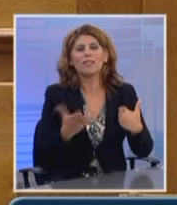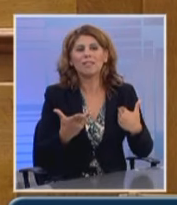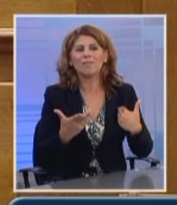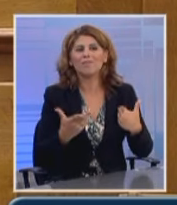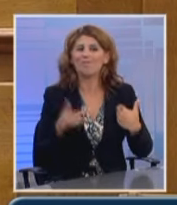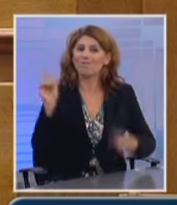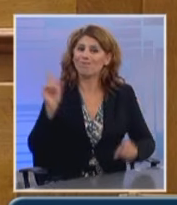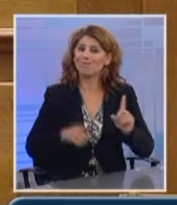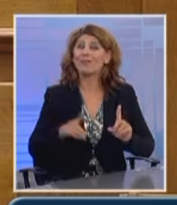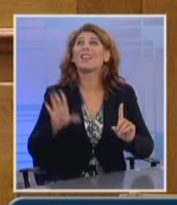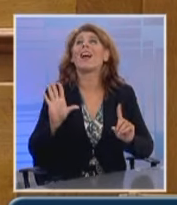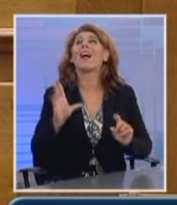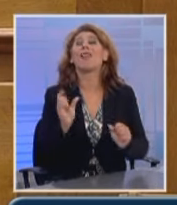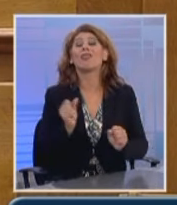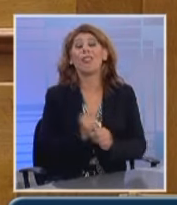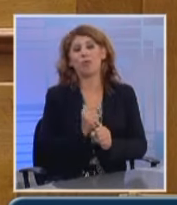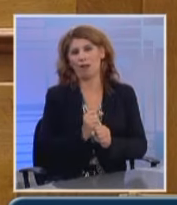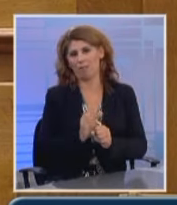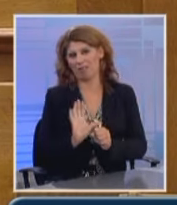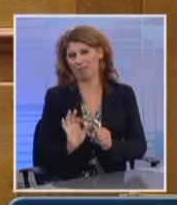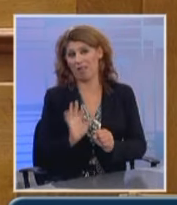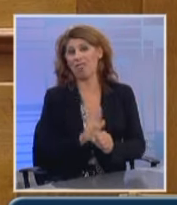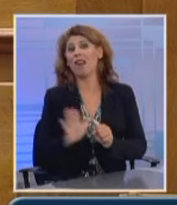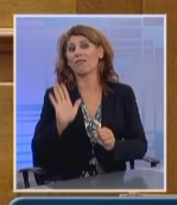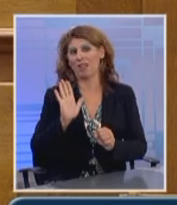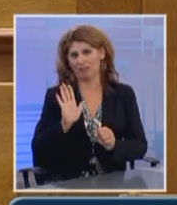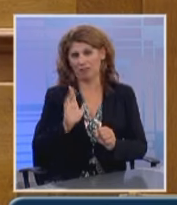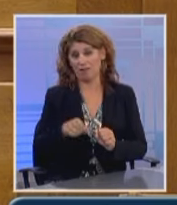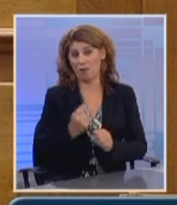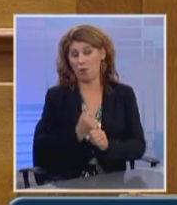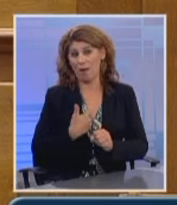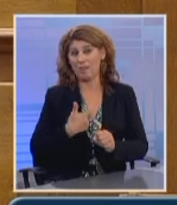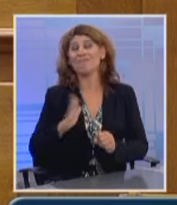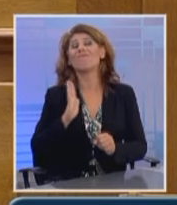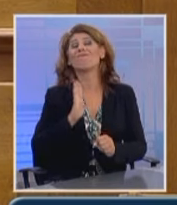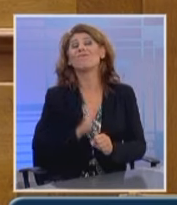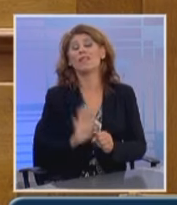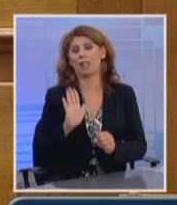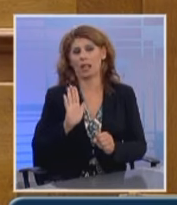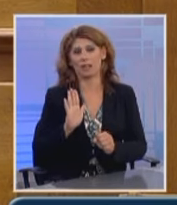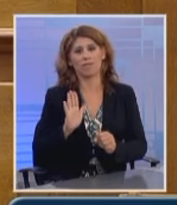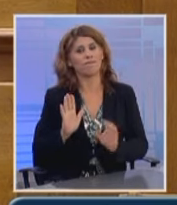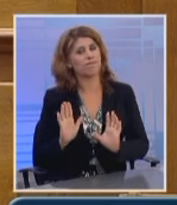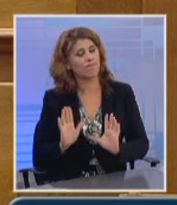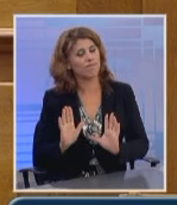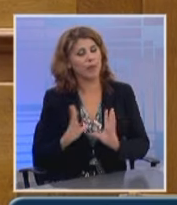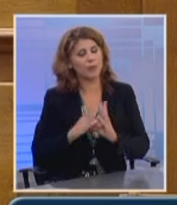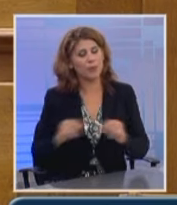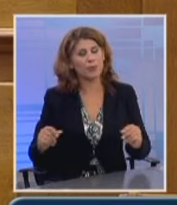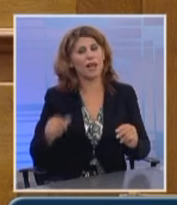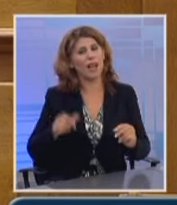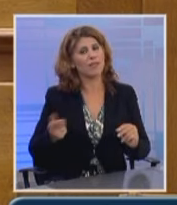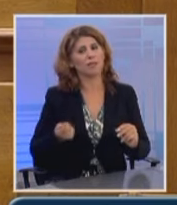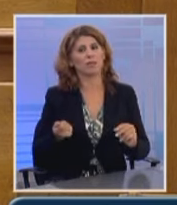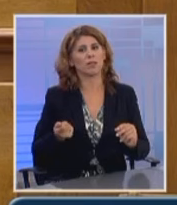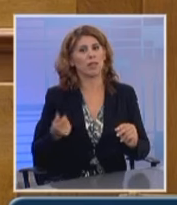δεν δουλέψαμε όσο θα έπρεπε, δεν δουλέψαμε αρκετά ως τώρα, ώστε να εκλείψουν τα φαινόμενα αυτά, που